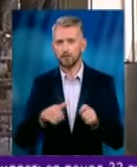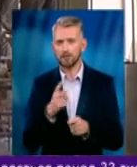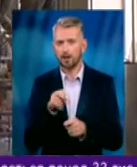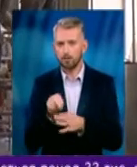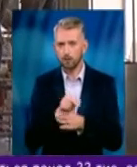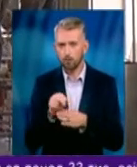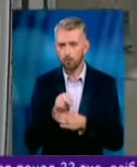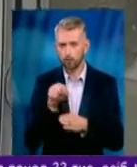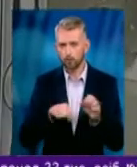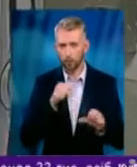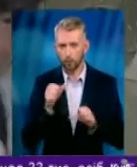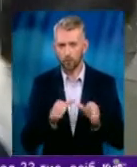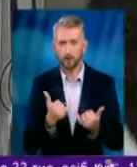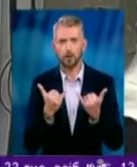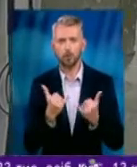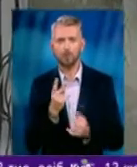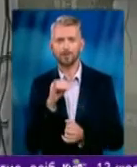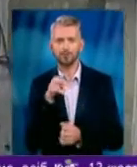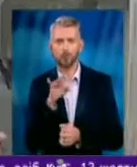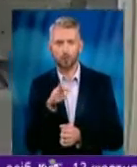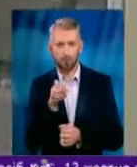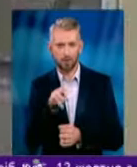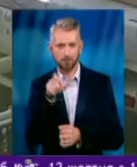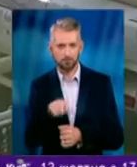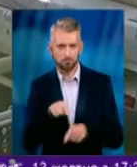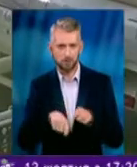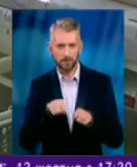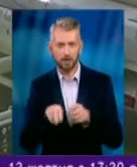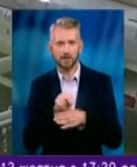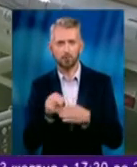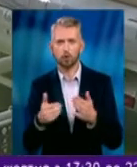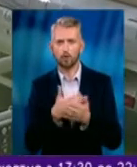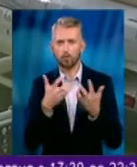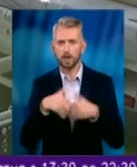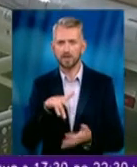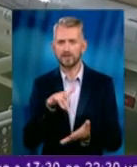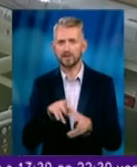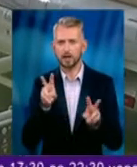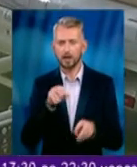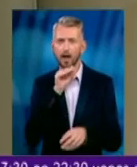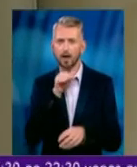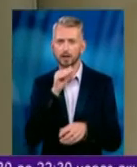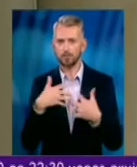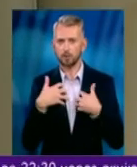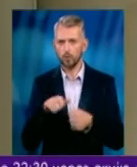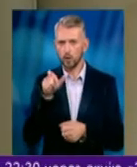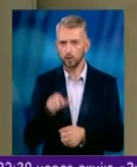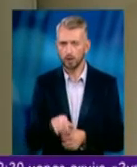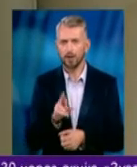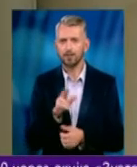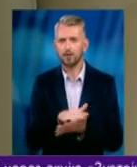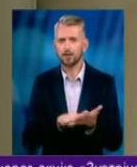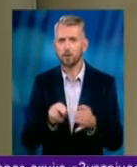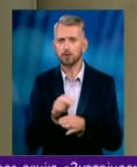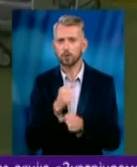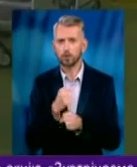капітального ремонту у цьому році. Сьогодні Віталій Кличко перевірив ремонт і нове обладнання у центрі Академія здоров'я людини і як тривають